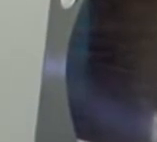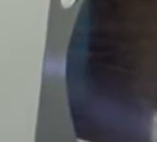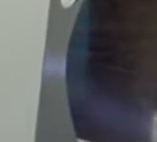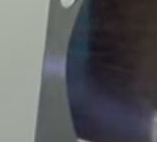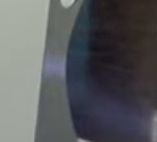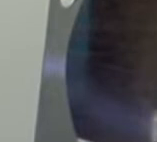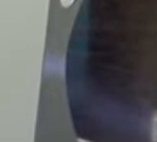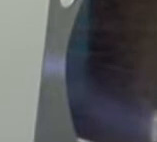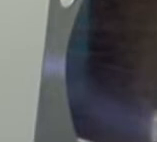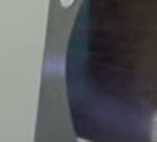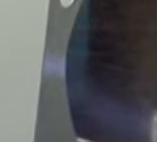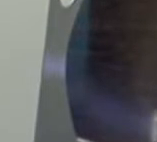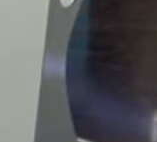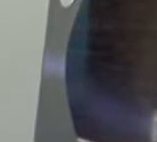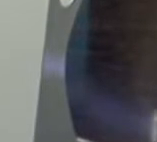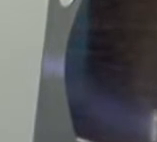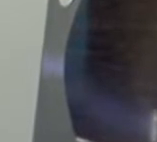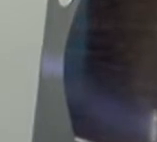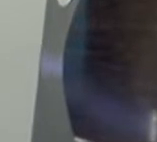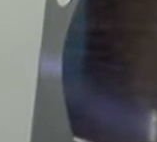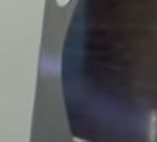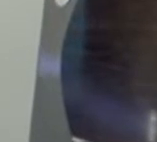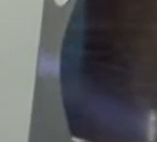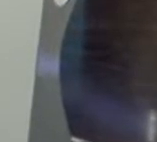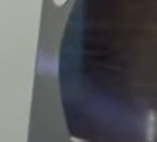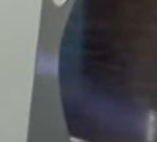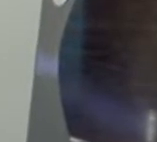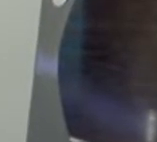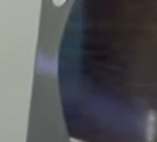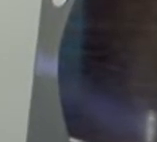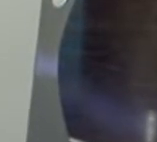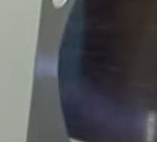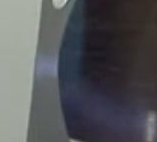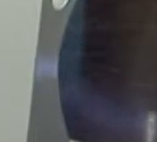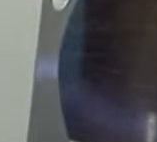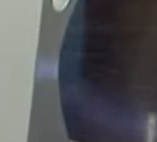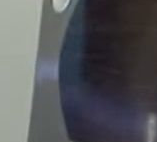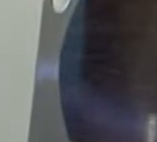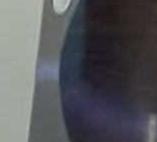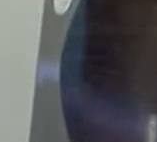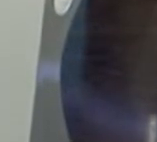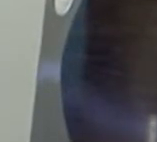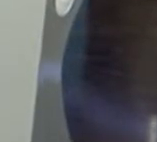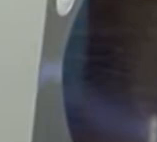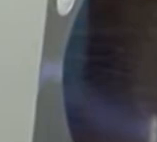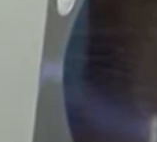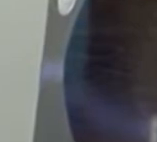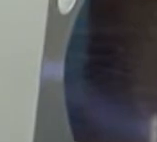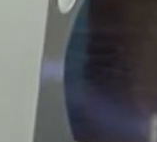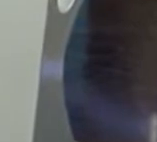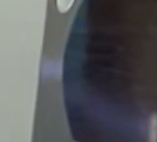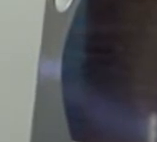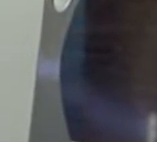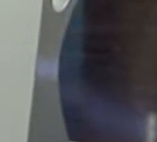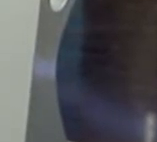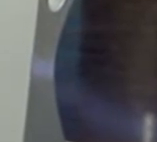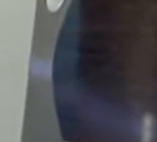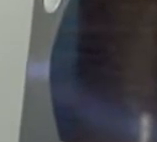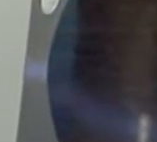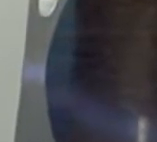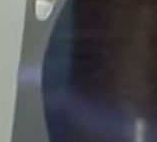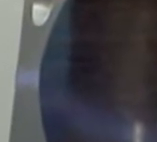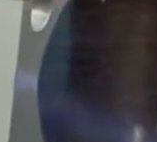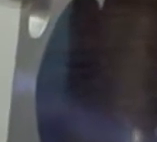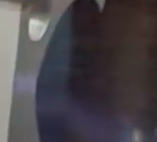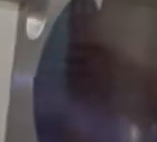1. Asante sana kwa kukichagua kituo hiki kiwe kituo chako cha habari jioni ya leo. Lakini kwanza kabisa, hebu tupate